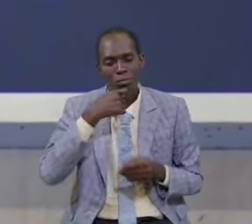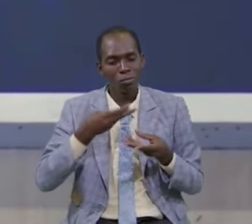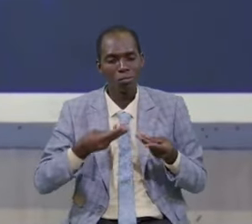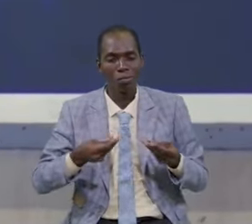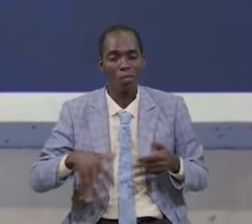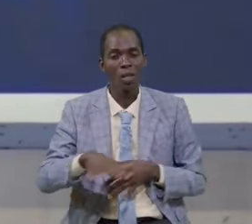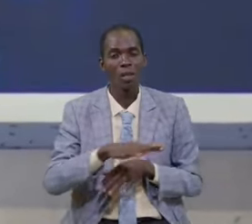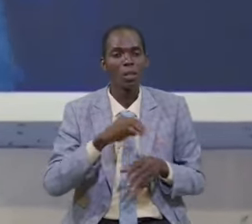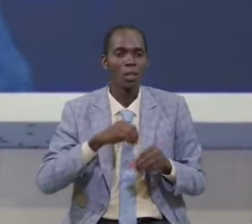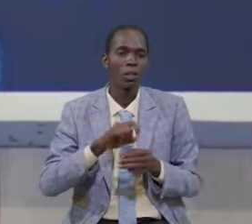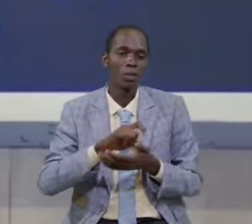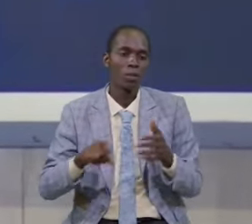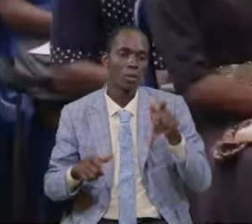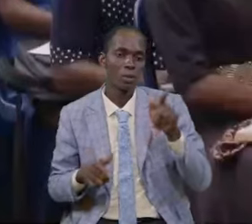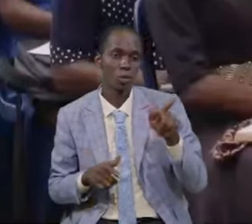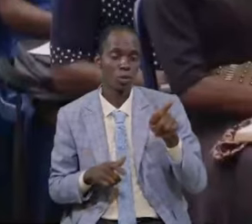le verset 21 dit,